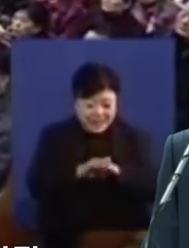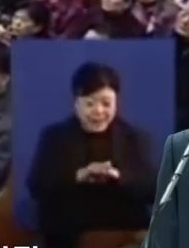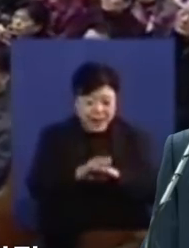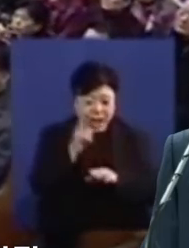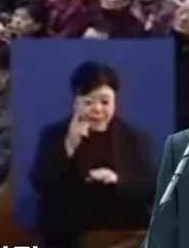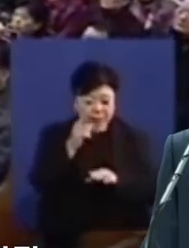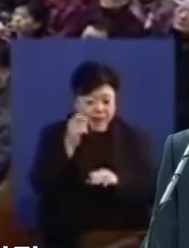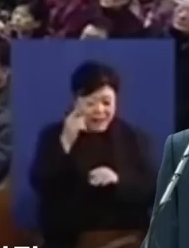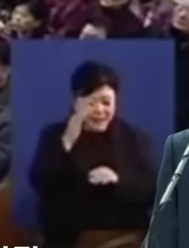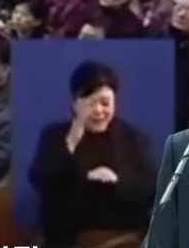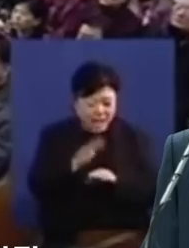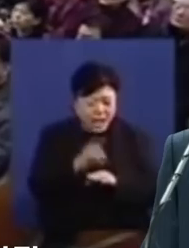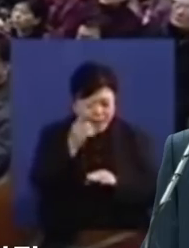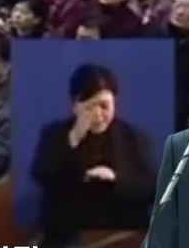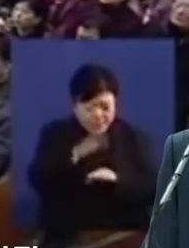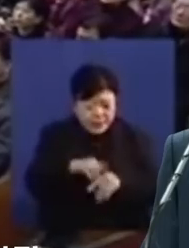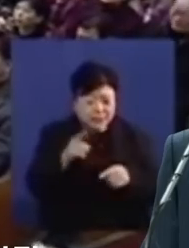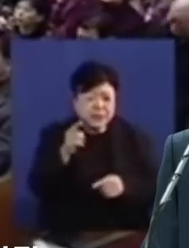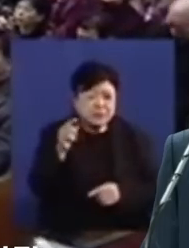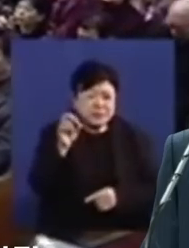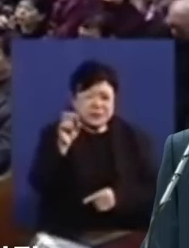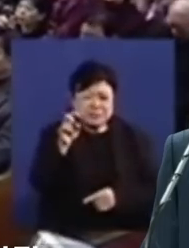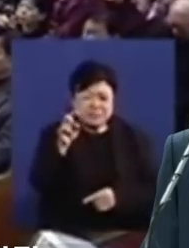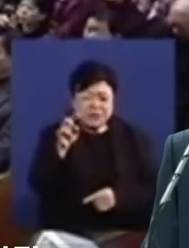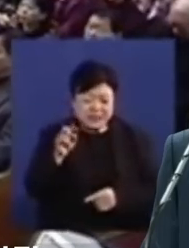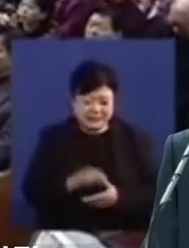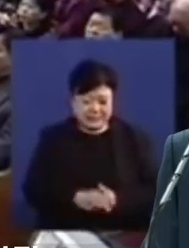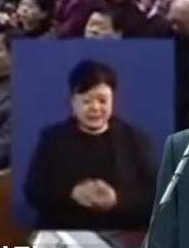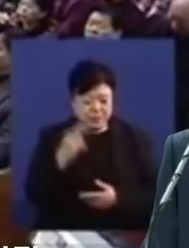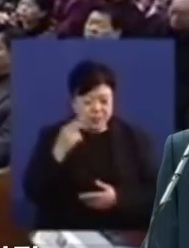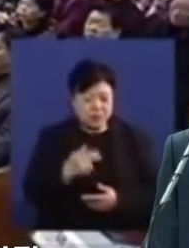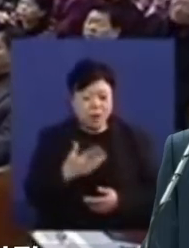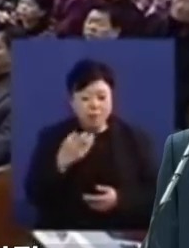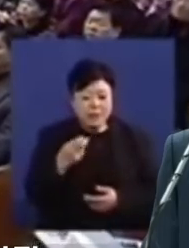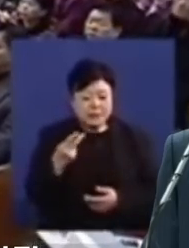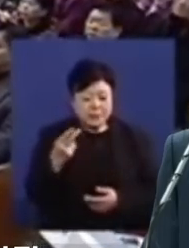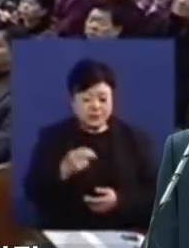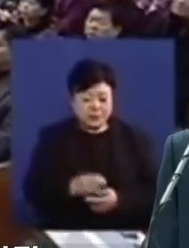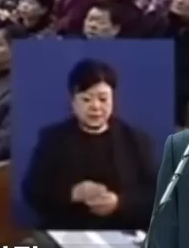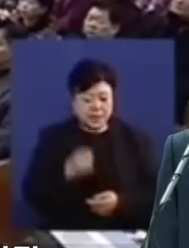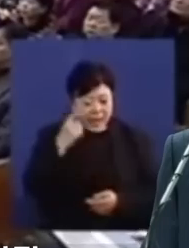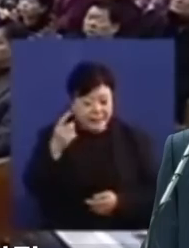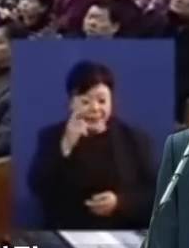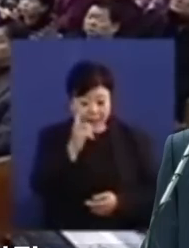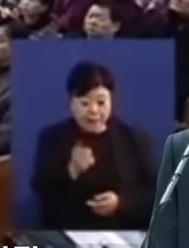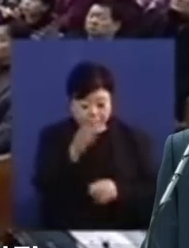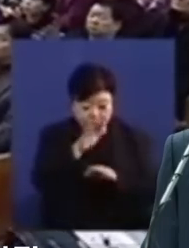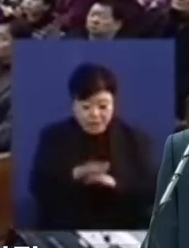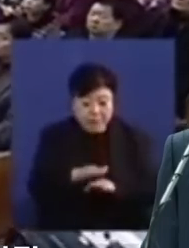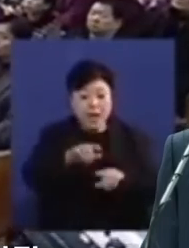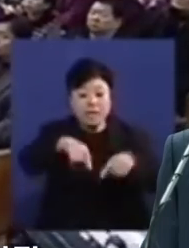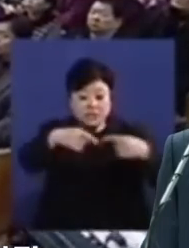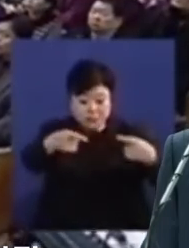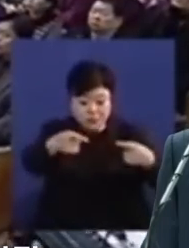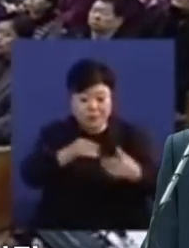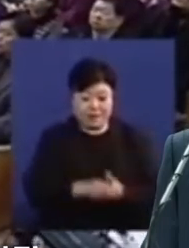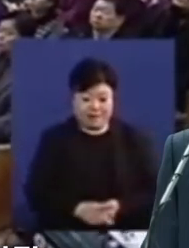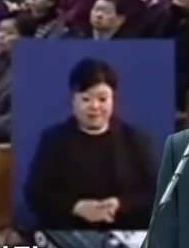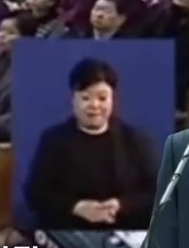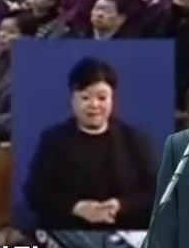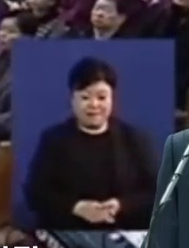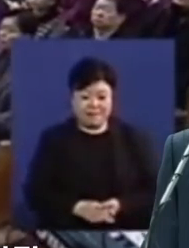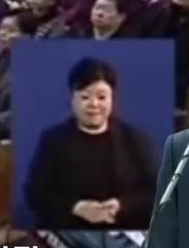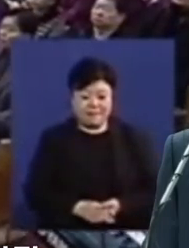사람은 10%도 안 되는데 미국은 82%가 한 달에 한 번씩 예배에 참석한다는